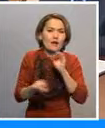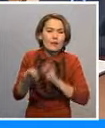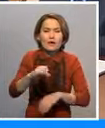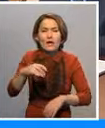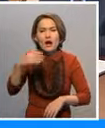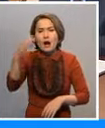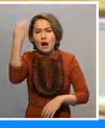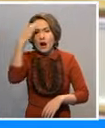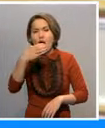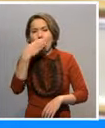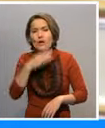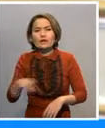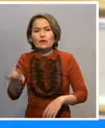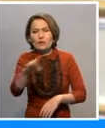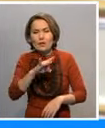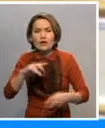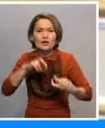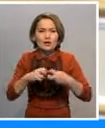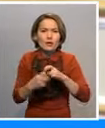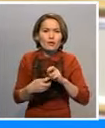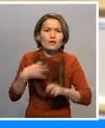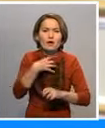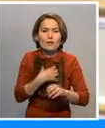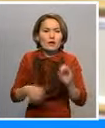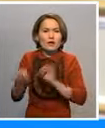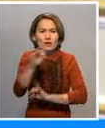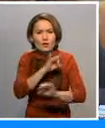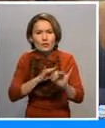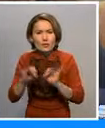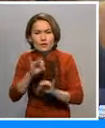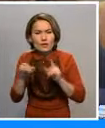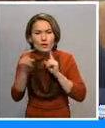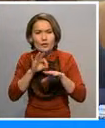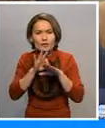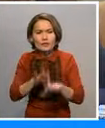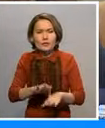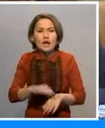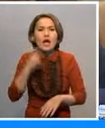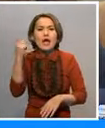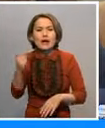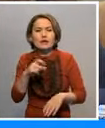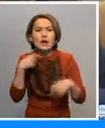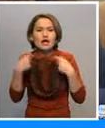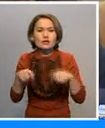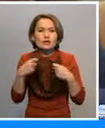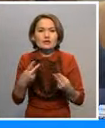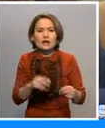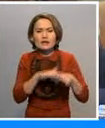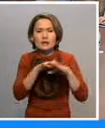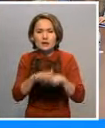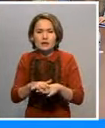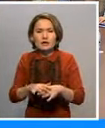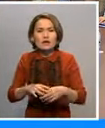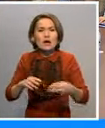мәселесі, Иран ядролық бағдарламасында өзекті мәселелерге қатысты ұстанымдарын талқылады. Басқосудың өзегі экономика мен сауда,